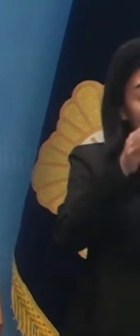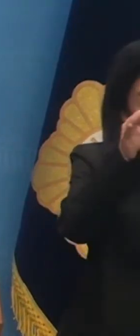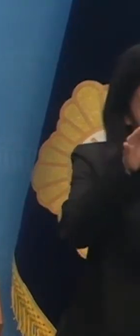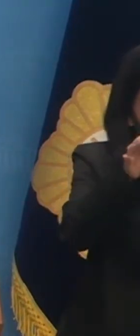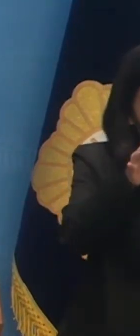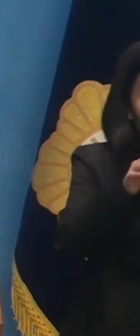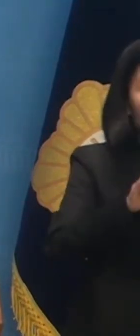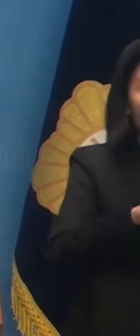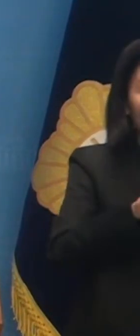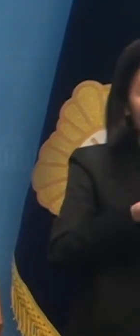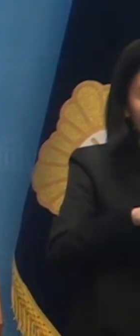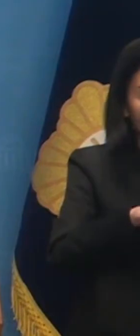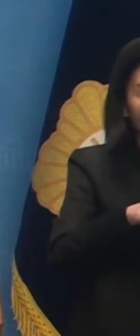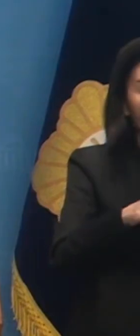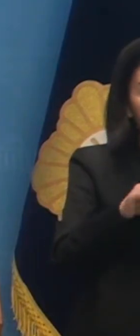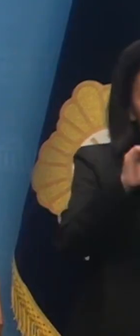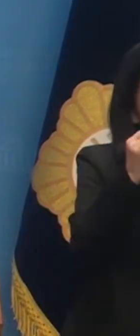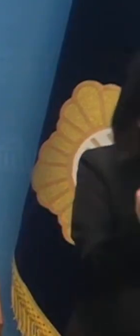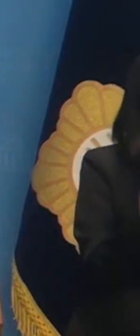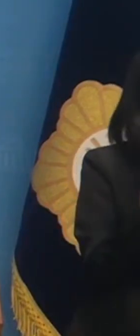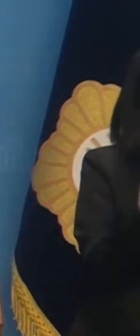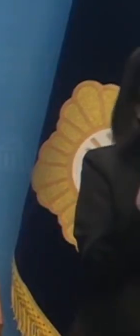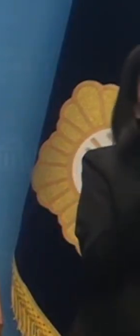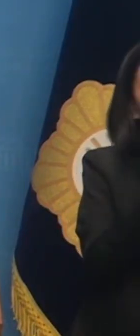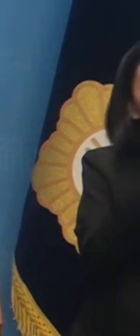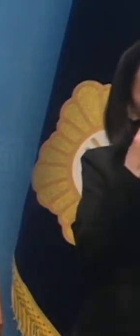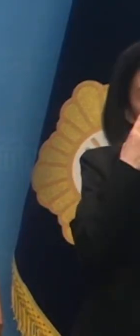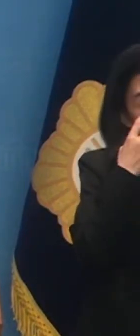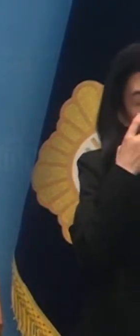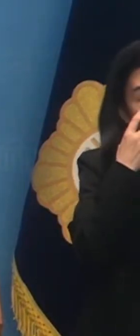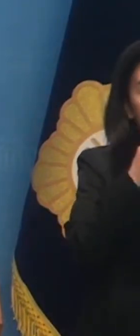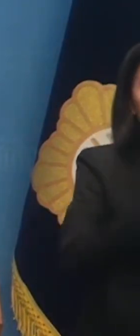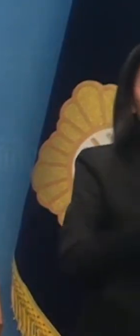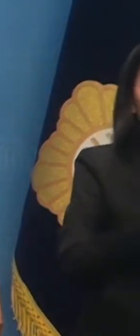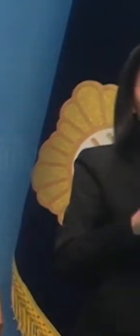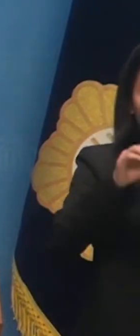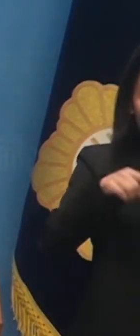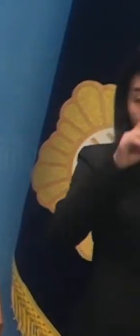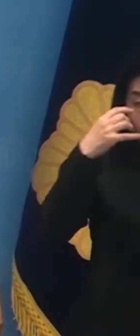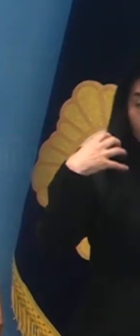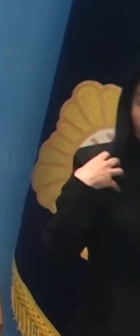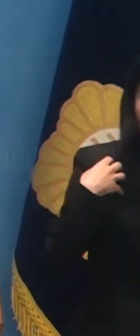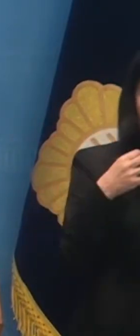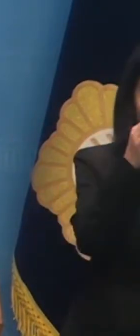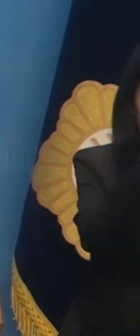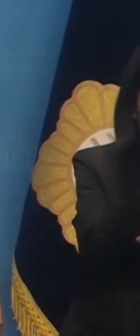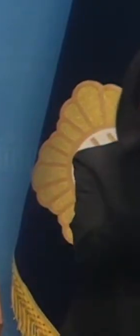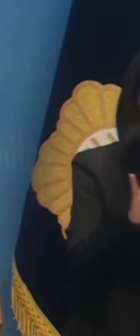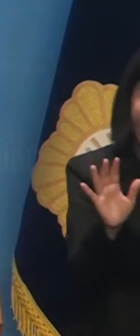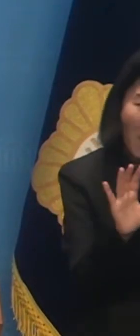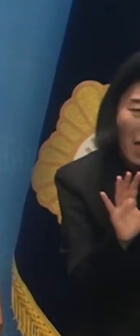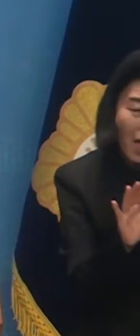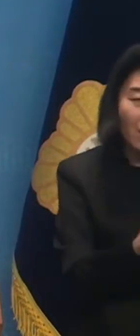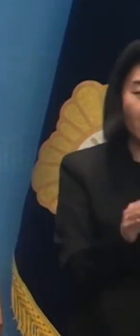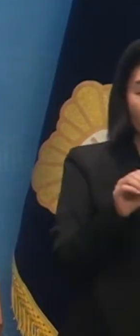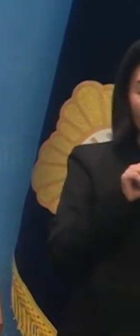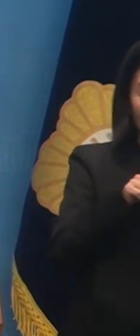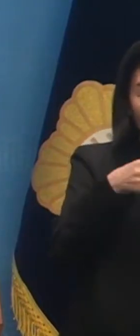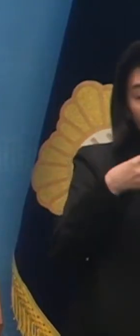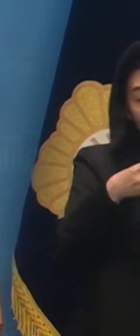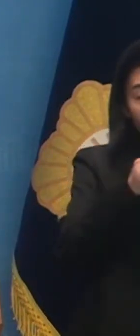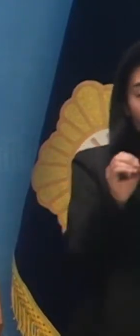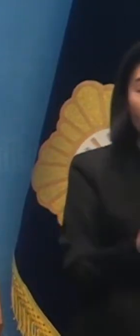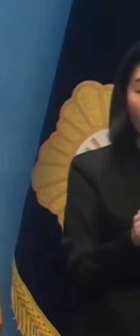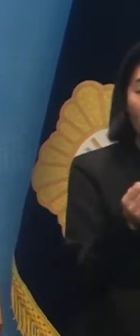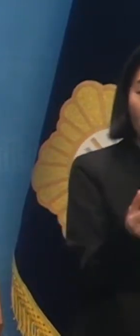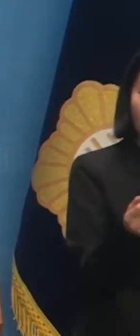가깝게 산출됩니다. 윤석열 정부와 보수 언론은 재난지원금의 소비 승수가 0.3에 불과하다라고